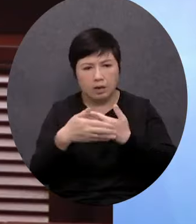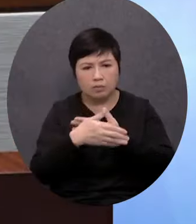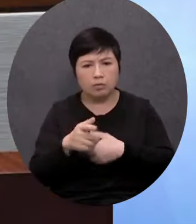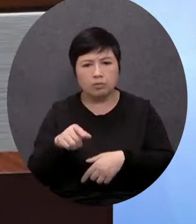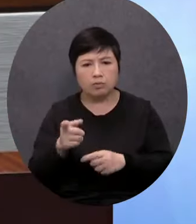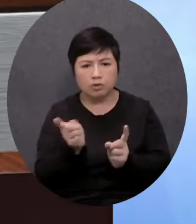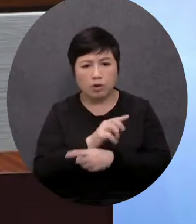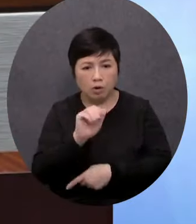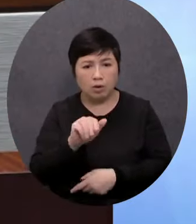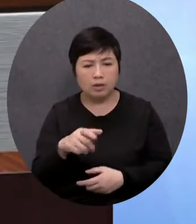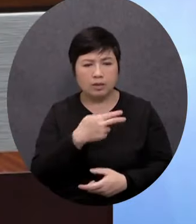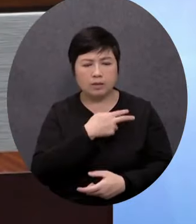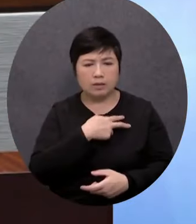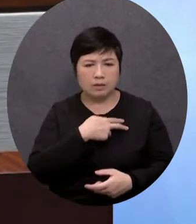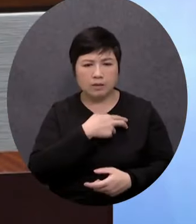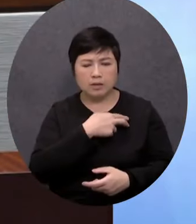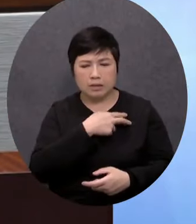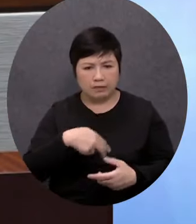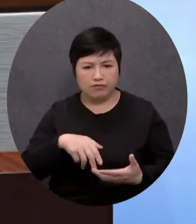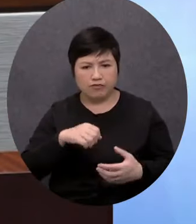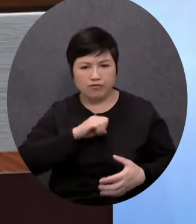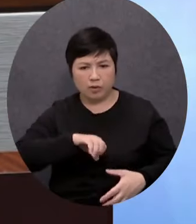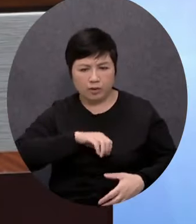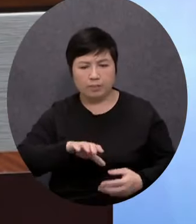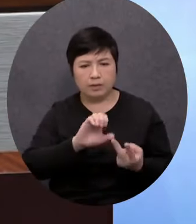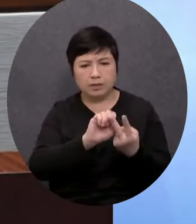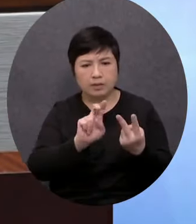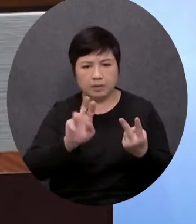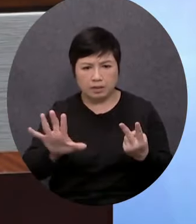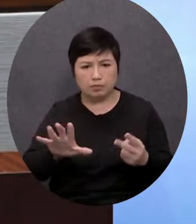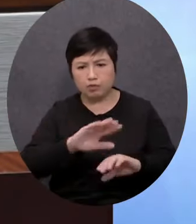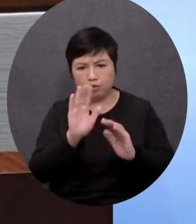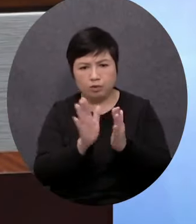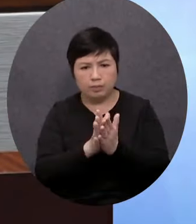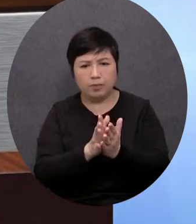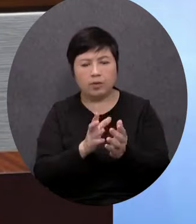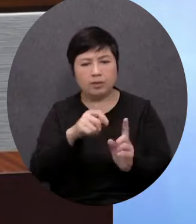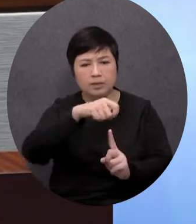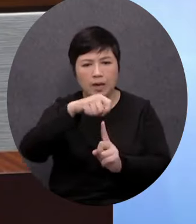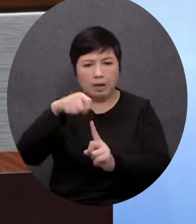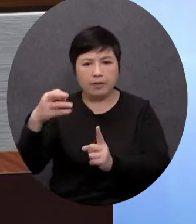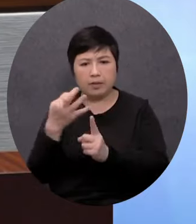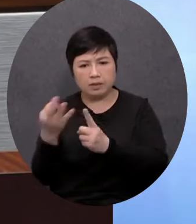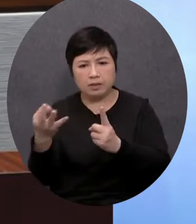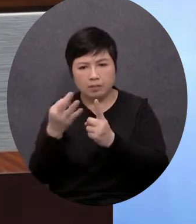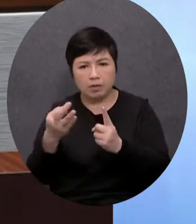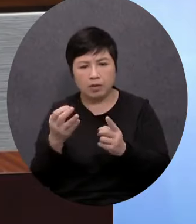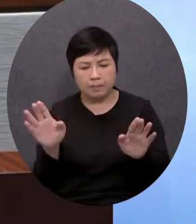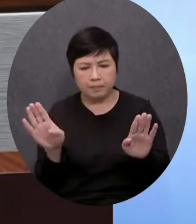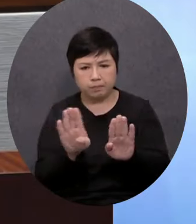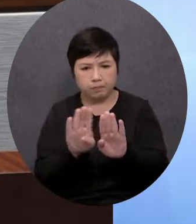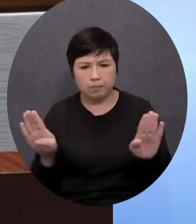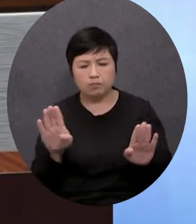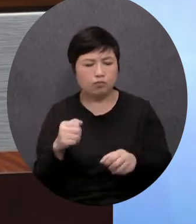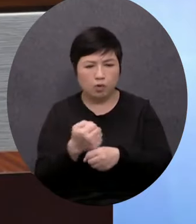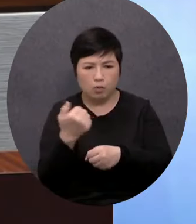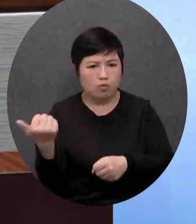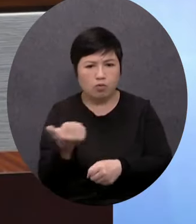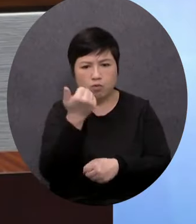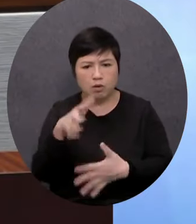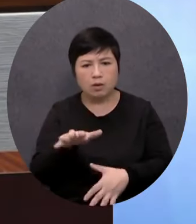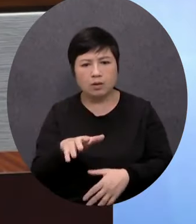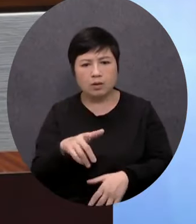一下？ 議員可以放心啦，我哋會喺2025年咧，會全部所有13個站的幕門咧都會完成的。咁